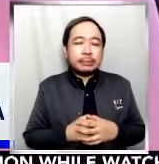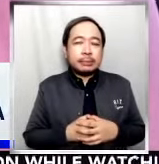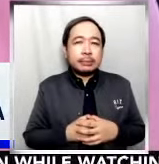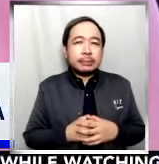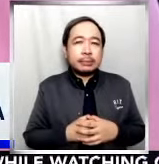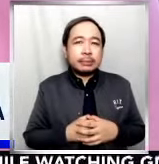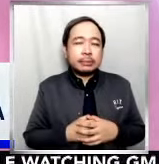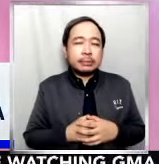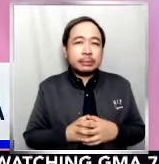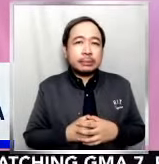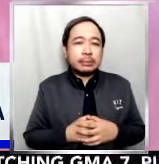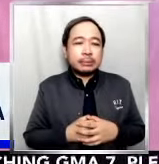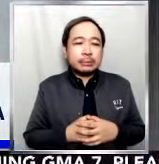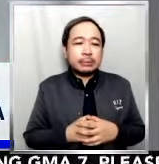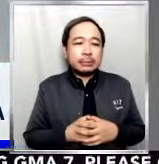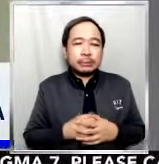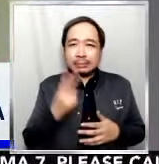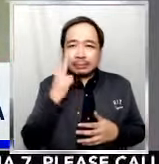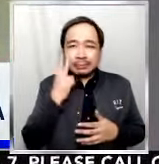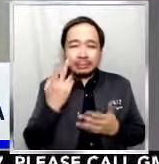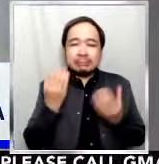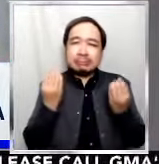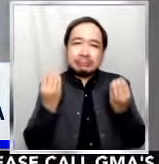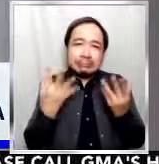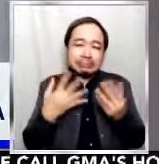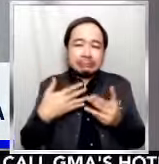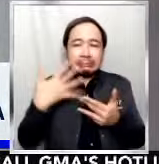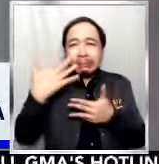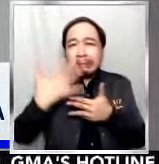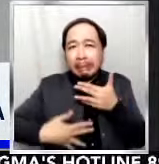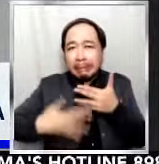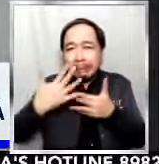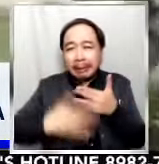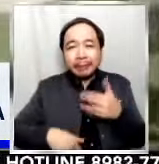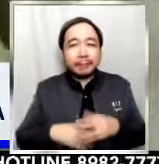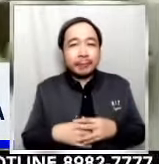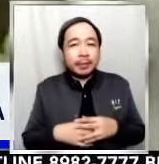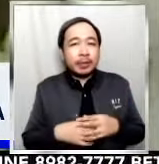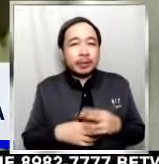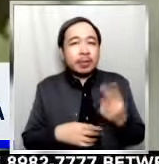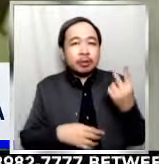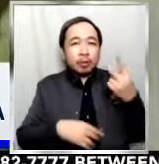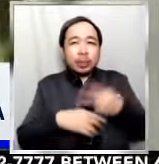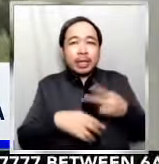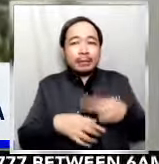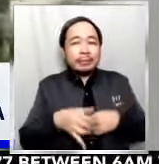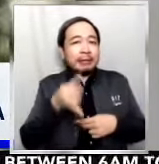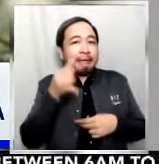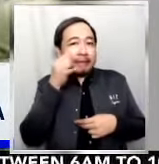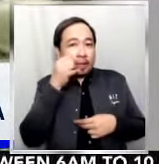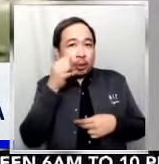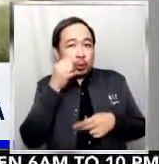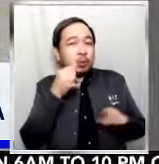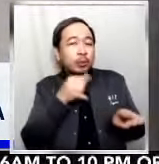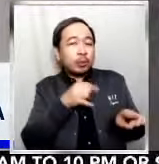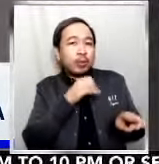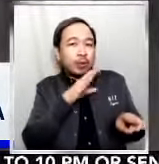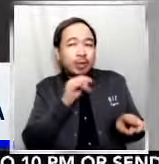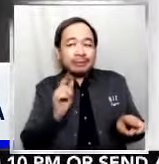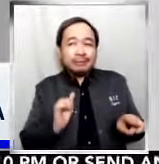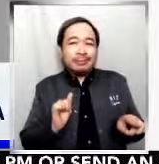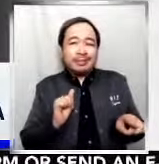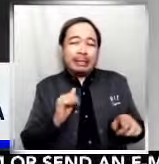Tulo yung dugo naman dito. Dalawa lang daw ang video na kuna ng apo ni Lola na di na raw nagawang tumulong dahil sa takot sa mga